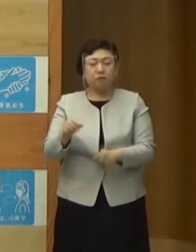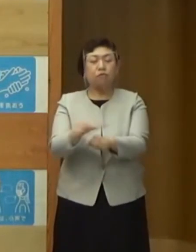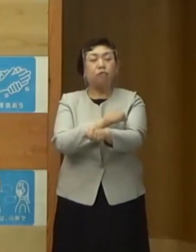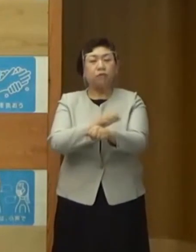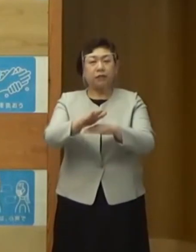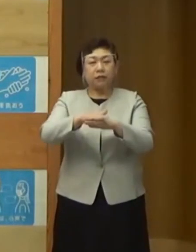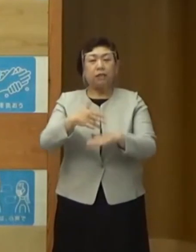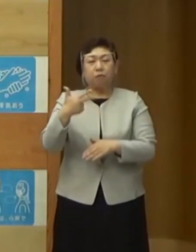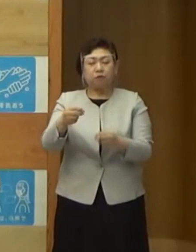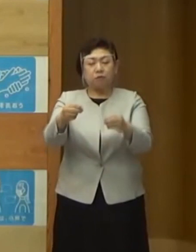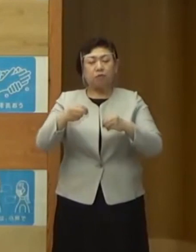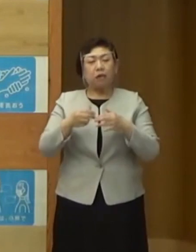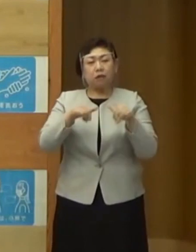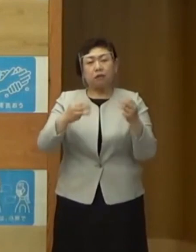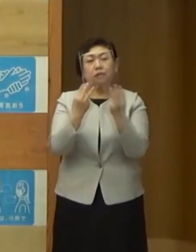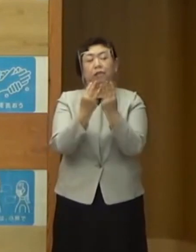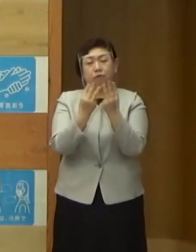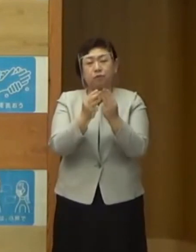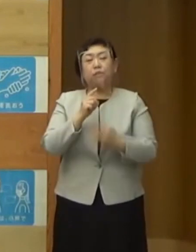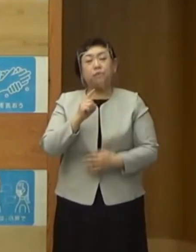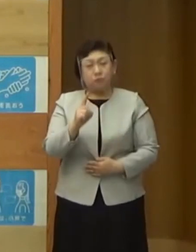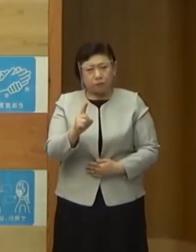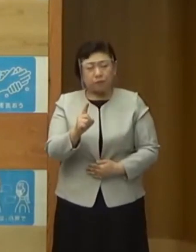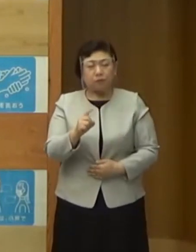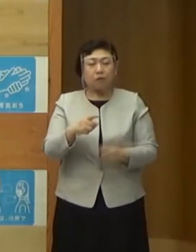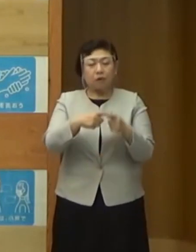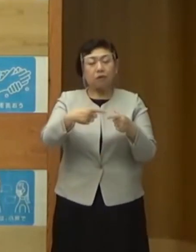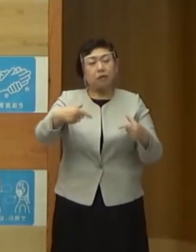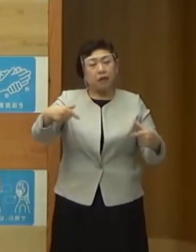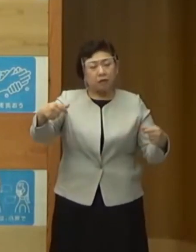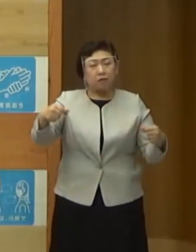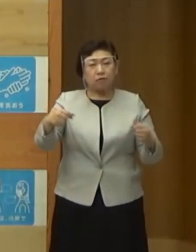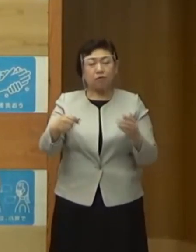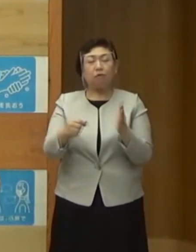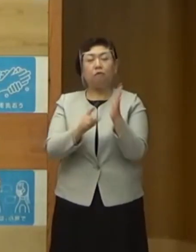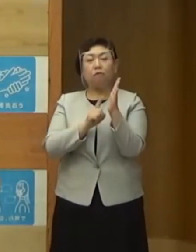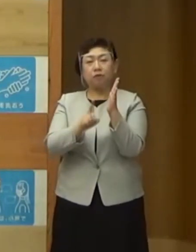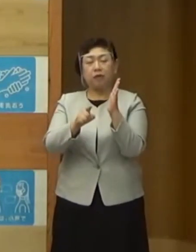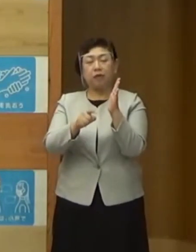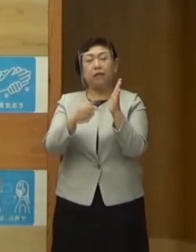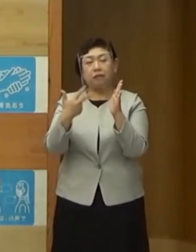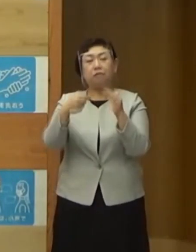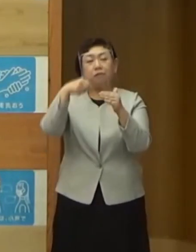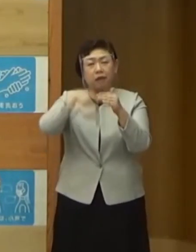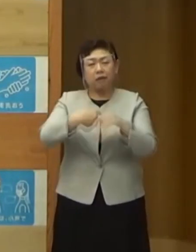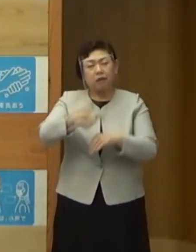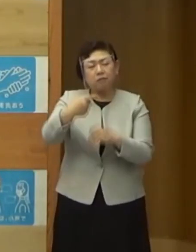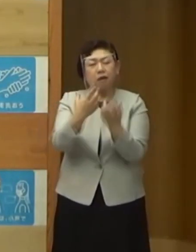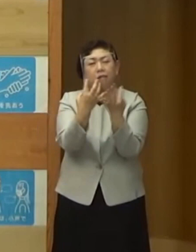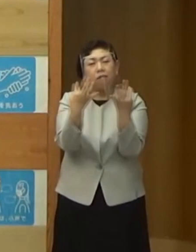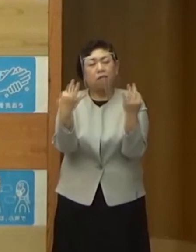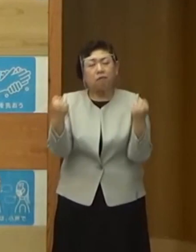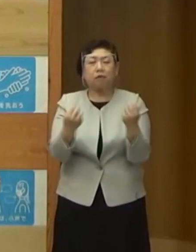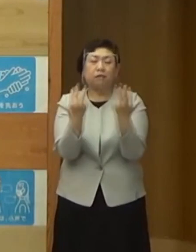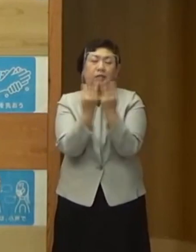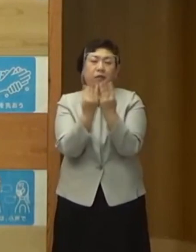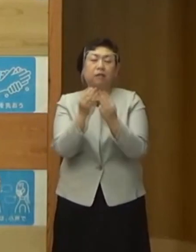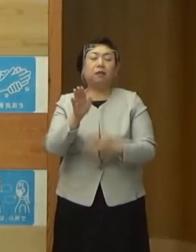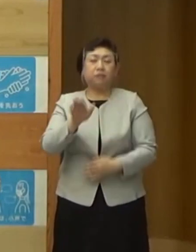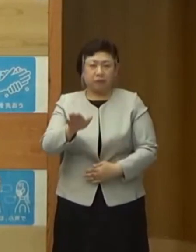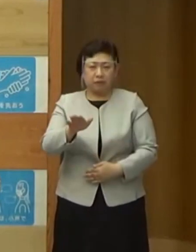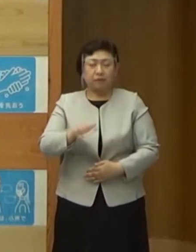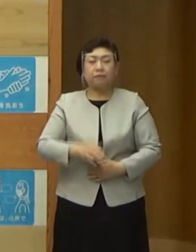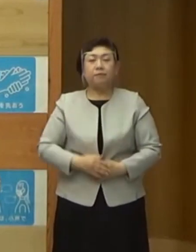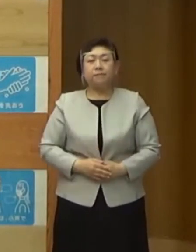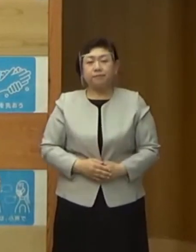に札幌市の感染者数でございますが、全国の政令指定都市の中でも一番多い状況になって